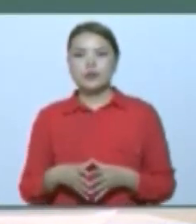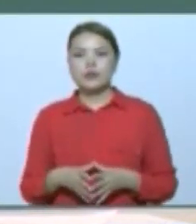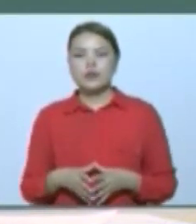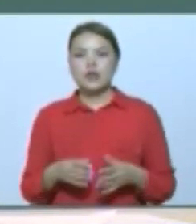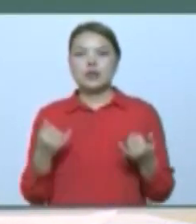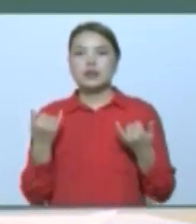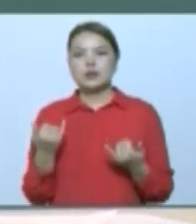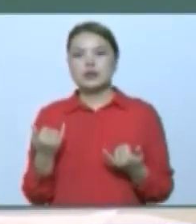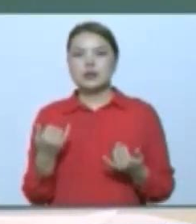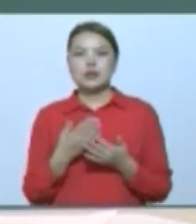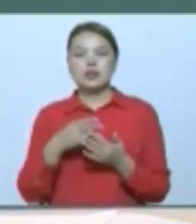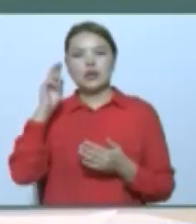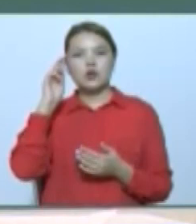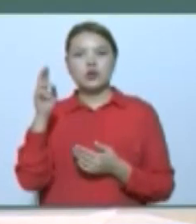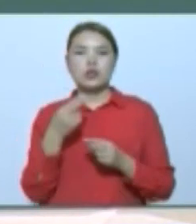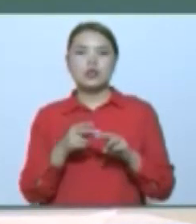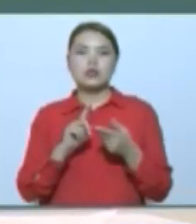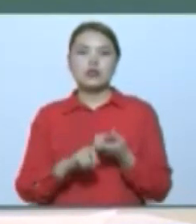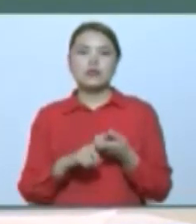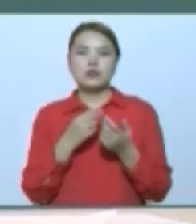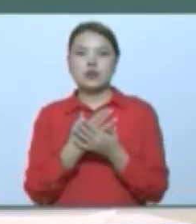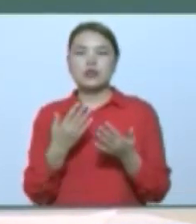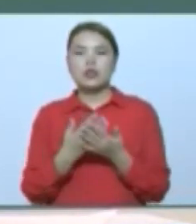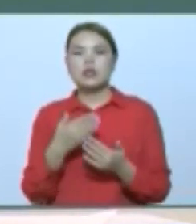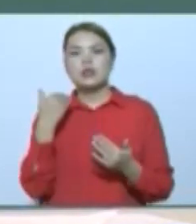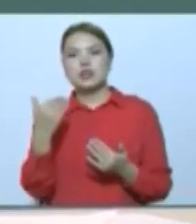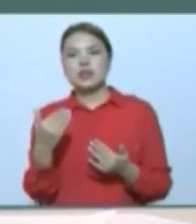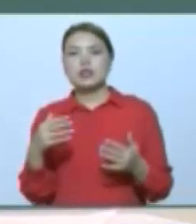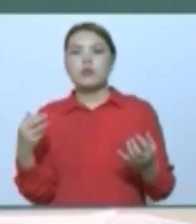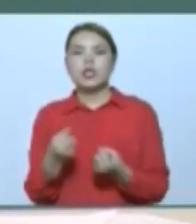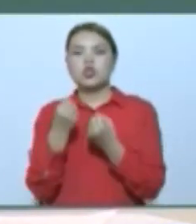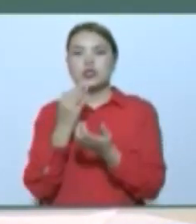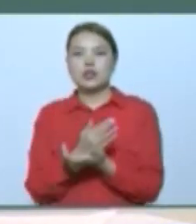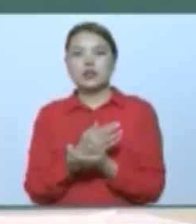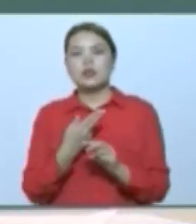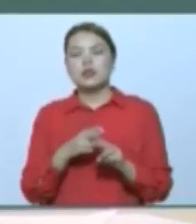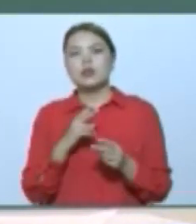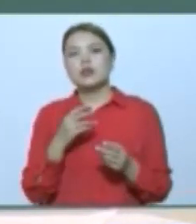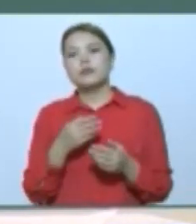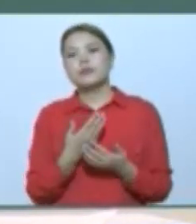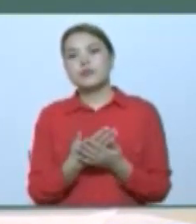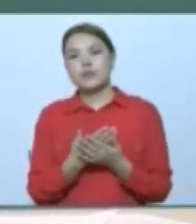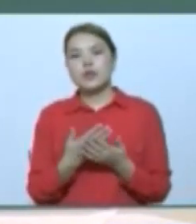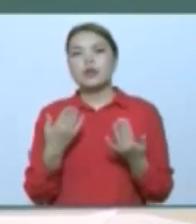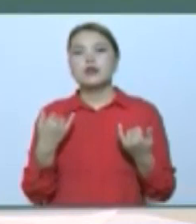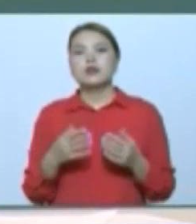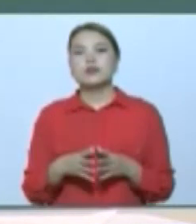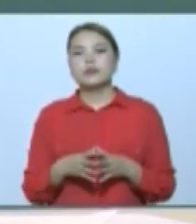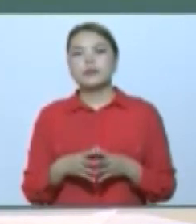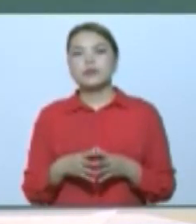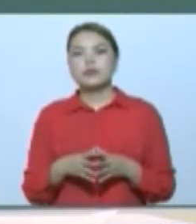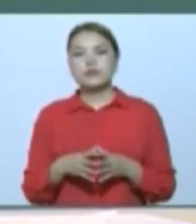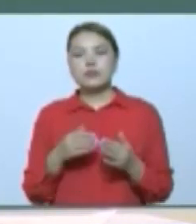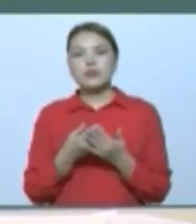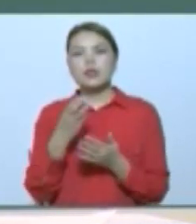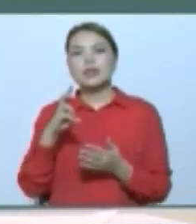таңда мемлекет тарапынан да сіз атап өткендей қолдаулар бар. Атап айтқанда мәдениет және